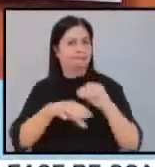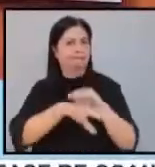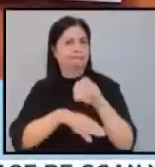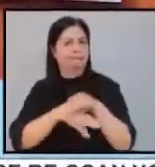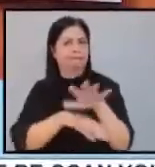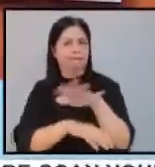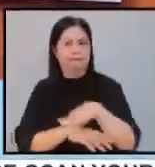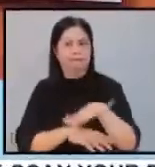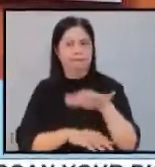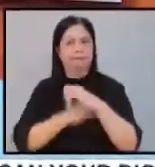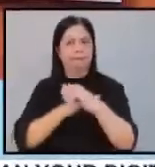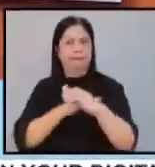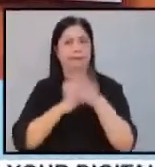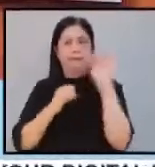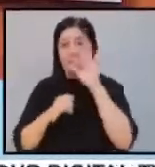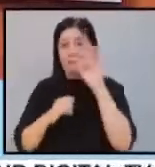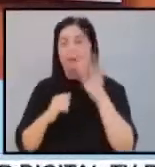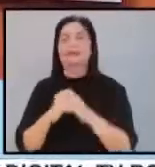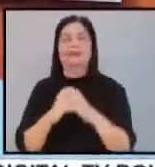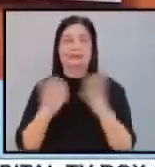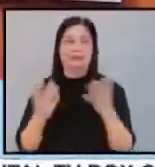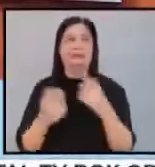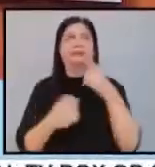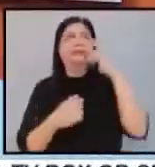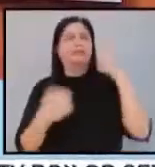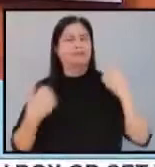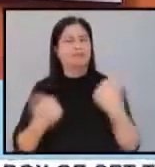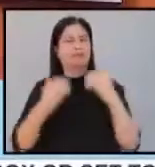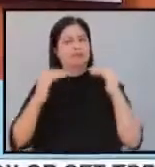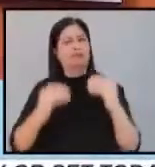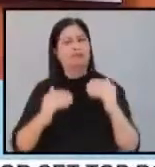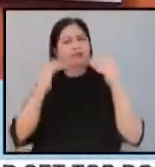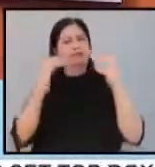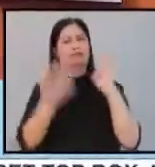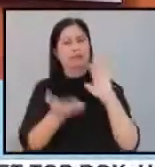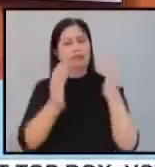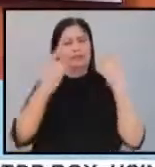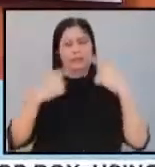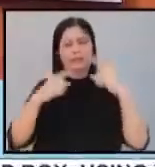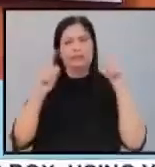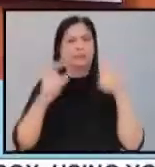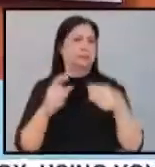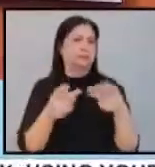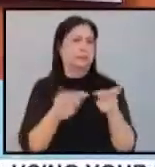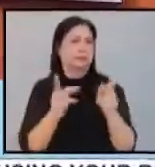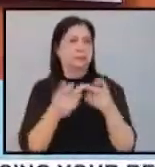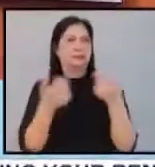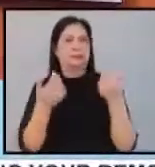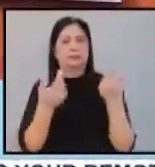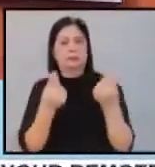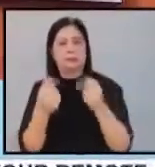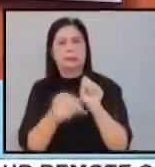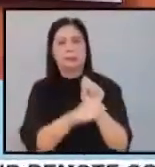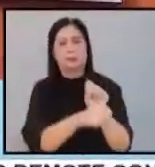kapwa Pilipino na syempre nangangarap na umangat sa buhay at maging successful sa anumang larangan na gusto nilang